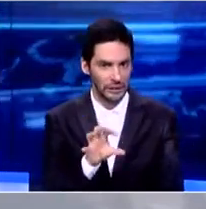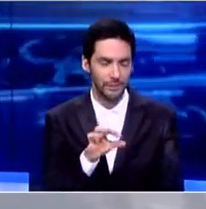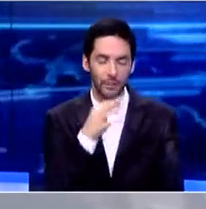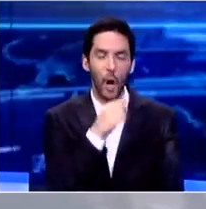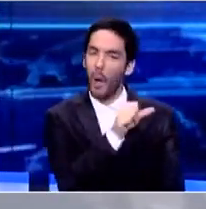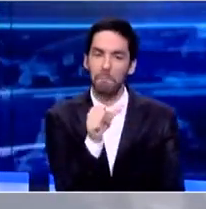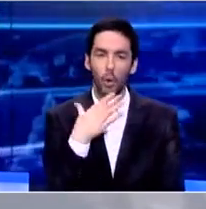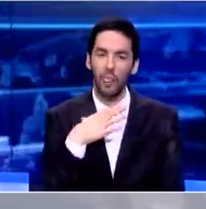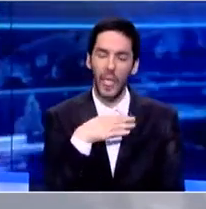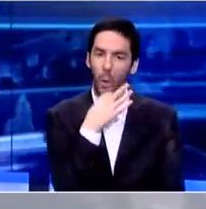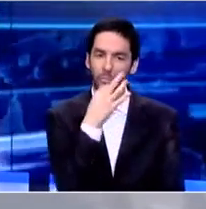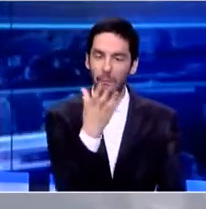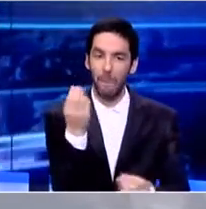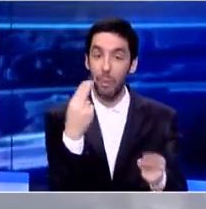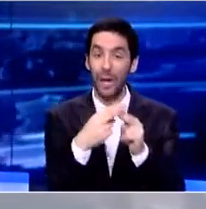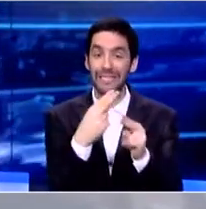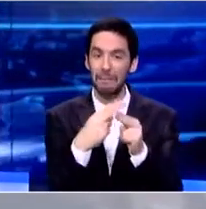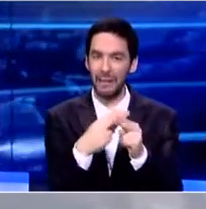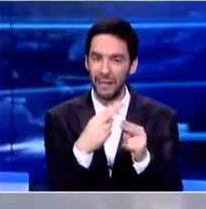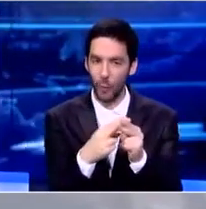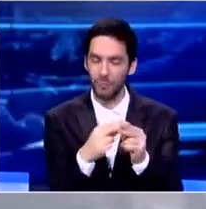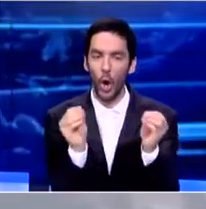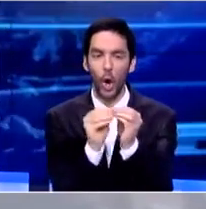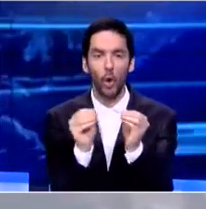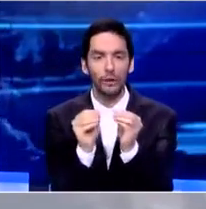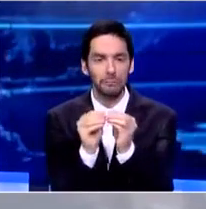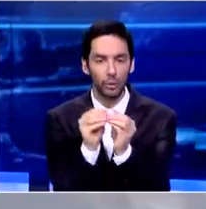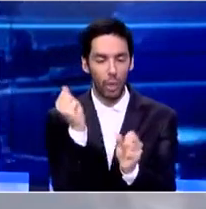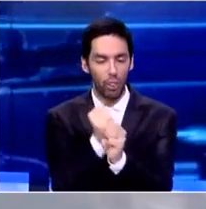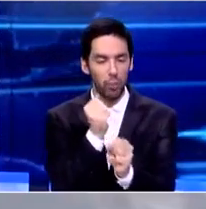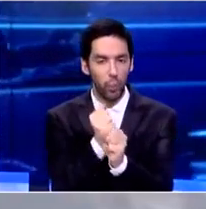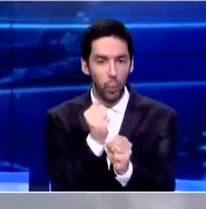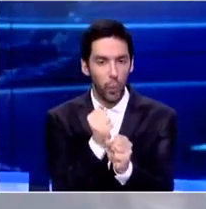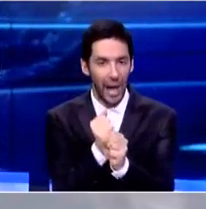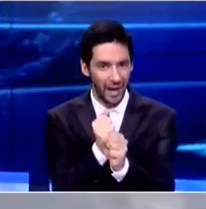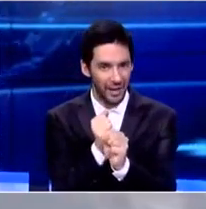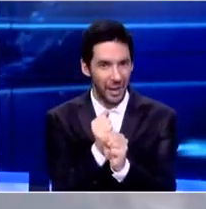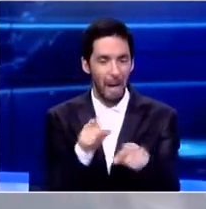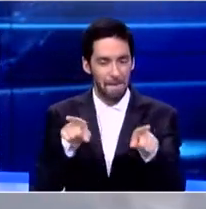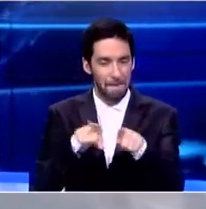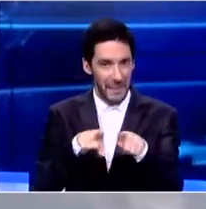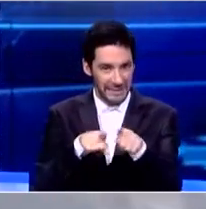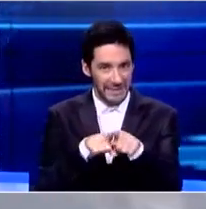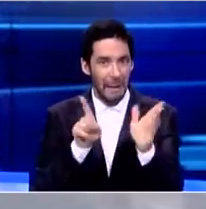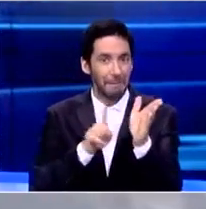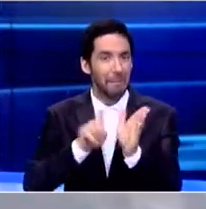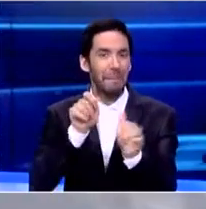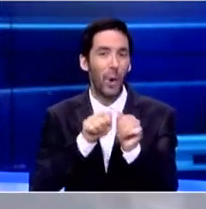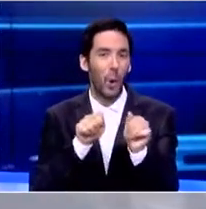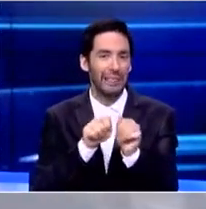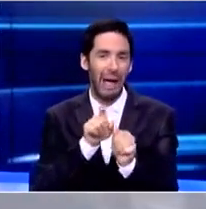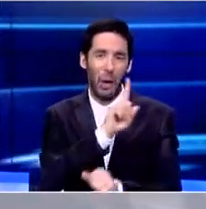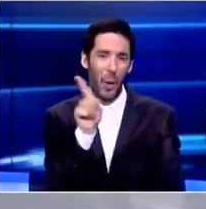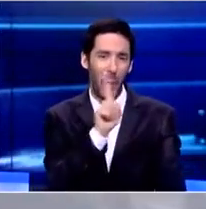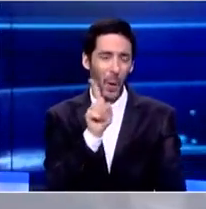λόγω της παρουσίας μας στον εργασιακό χώρο εξ ανάγκης συγχρονιζόμαστε με άλλο κόσμο. Δεν